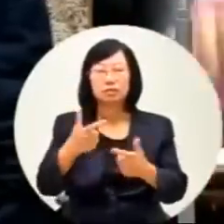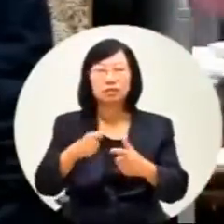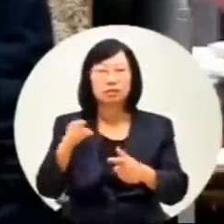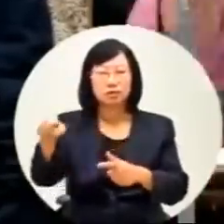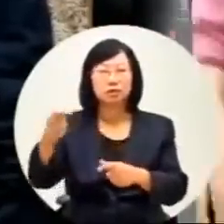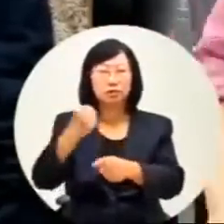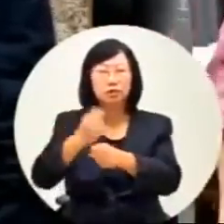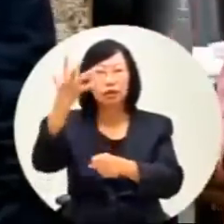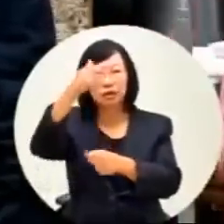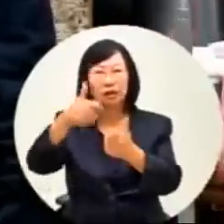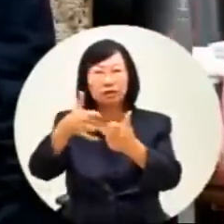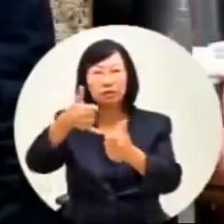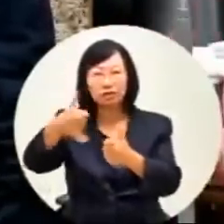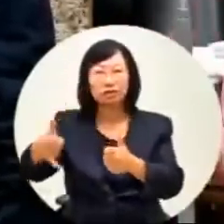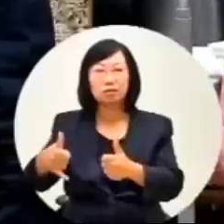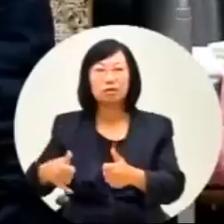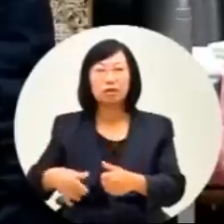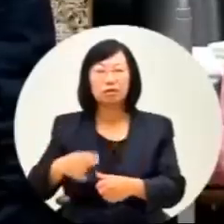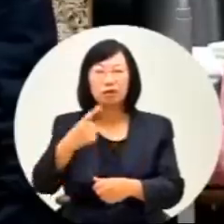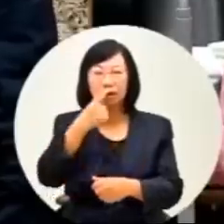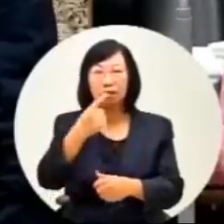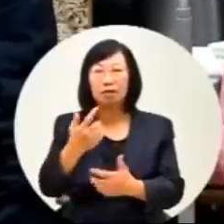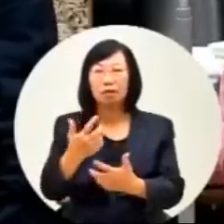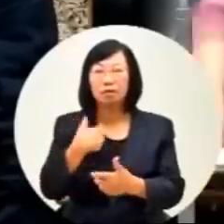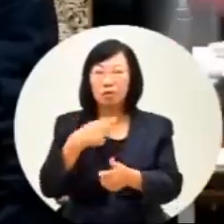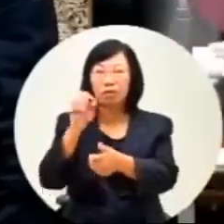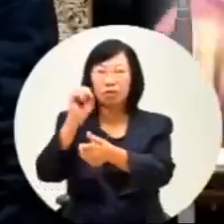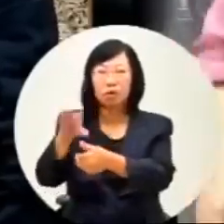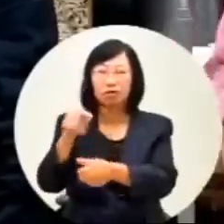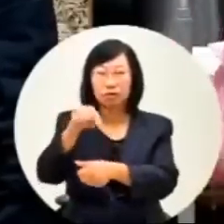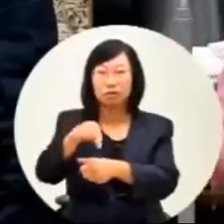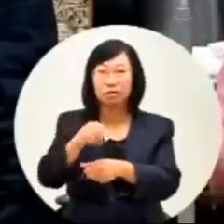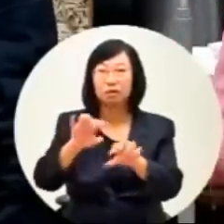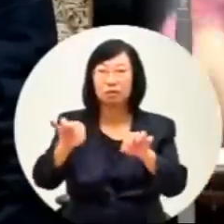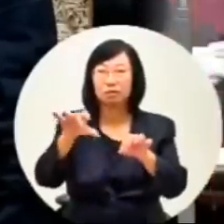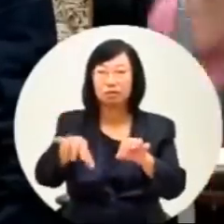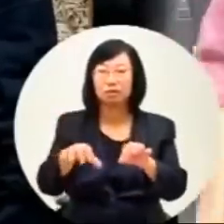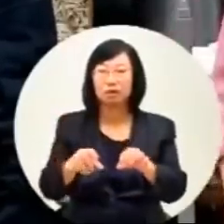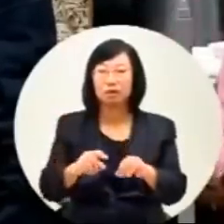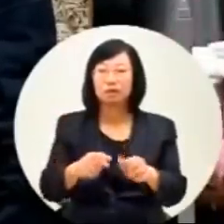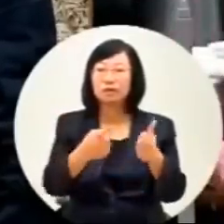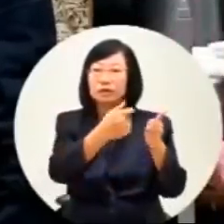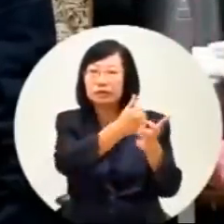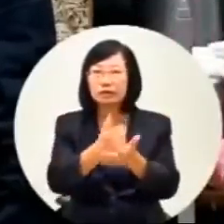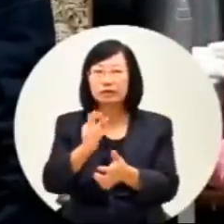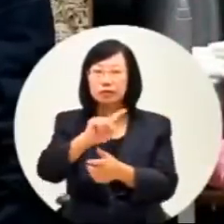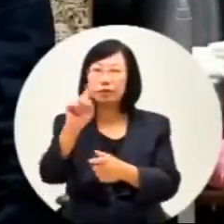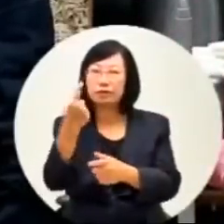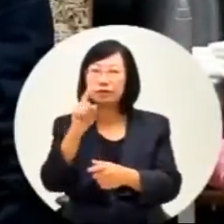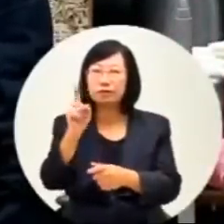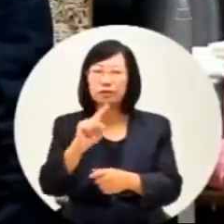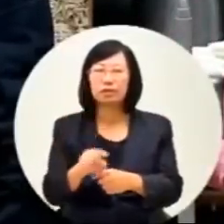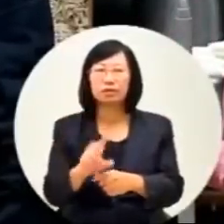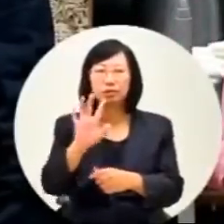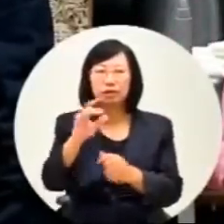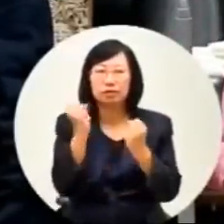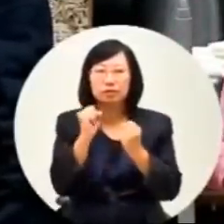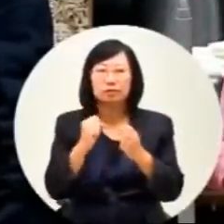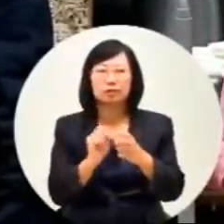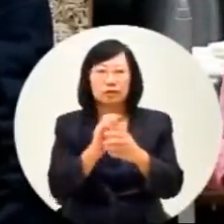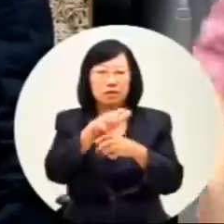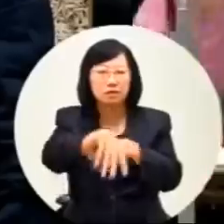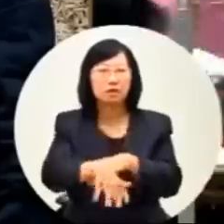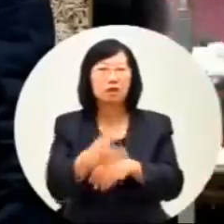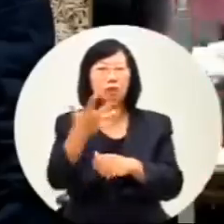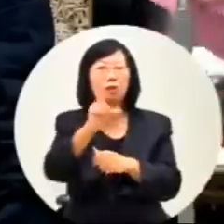了，你没一点 应该在这里说啊。 我跟你讲，这个地方就是有冷泉， 他怎么来的？ 这个地方有冷泉，然后我们已经跟